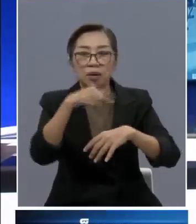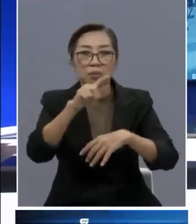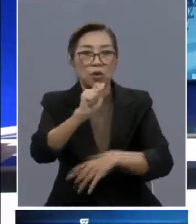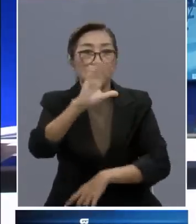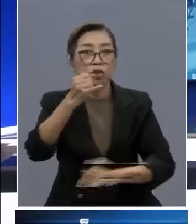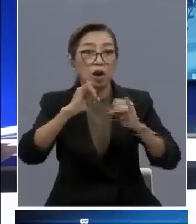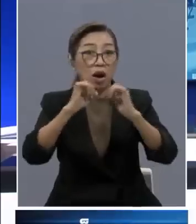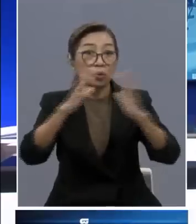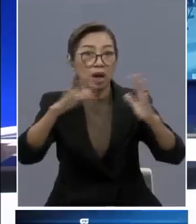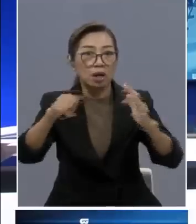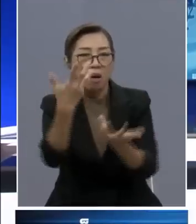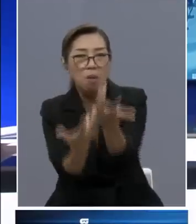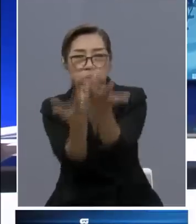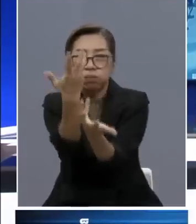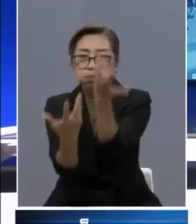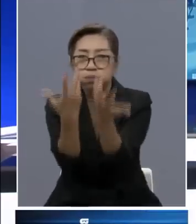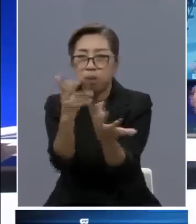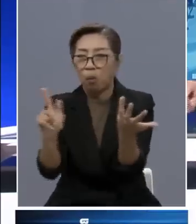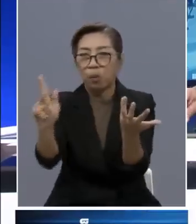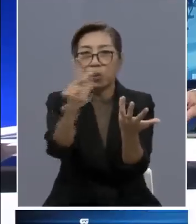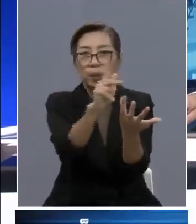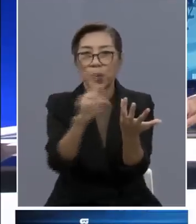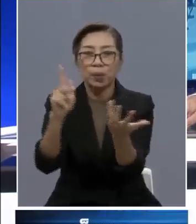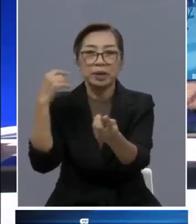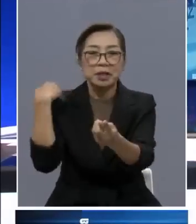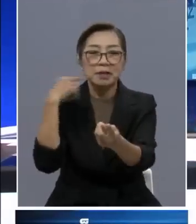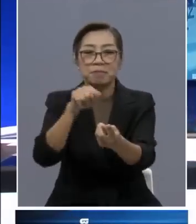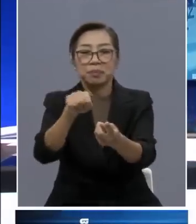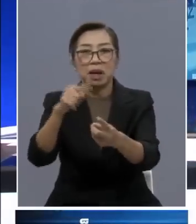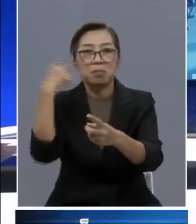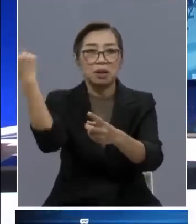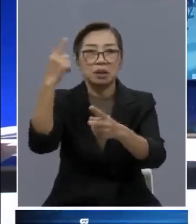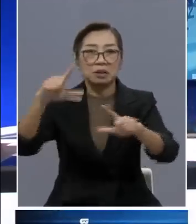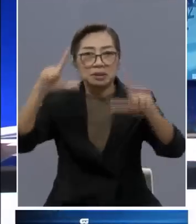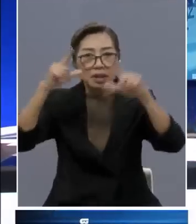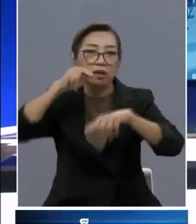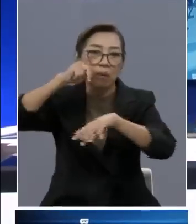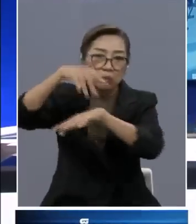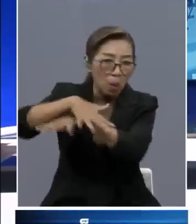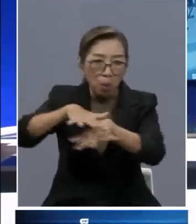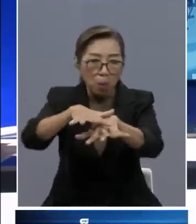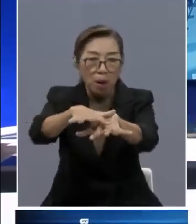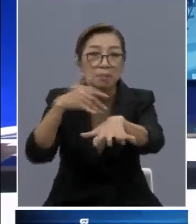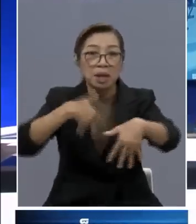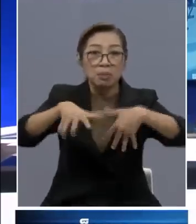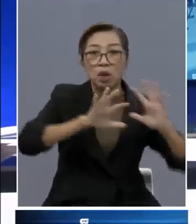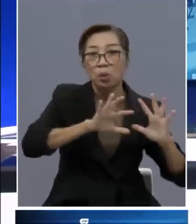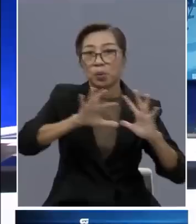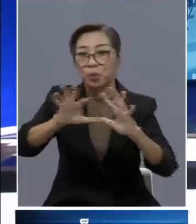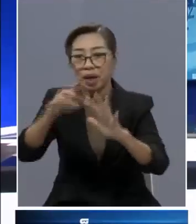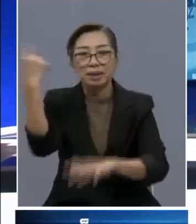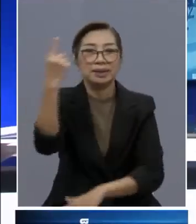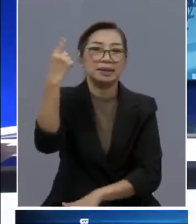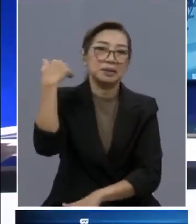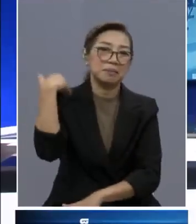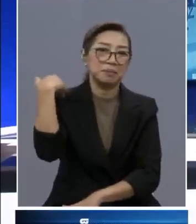ใหญ่กันหน่อยตอนนี้เนี่ยทุ่งหญ้าบนอุทยานเขียวขจีเลยนะครับแหล่งที่เป็นท่องเที่ยวที่เป็นน้ำตกน้ำก็ไหลหลากนะครับประชาชนนักท่องเที่ยวไป